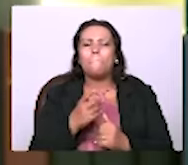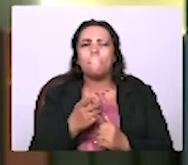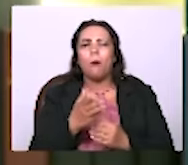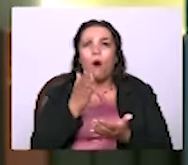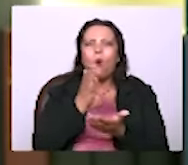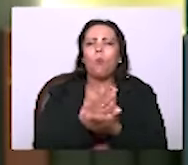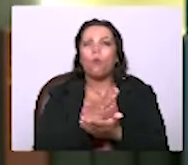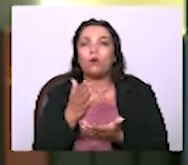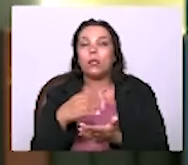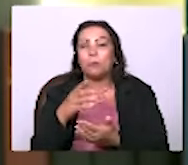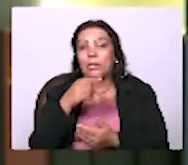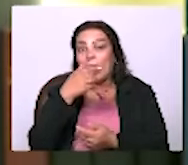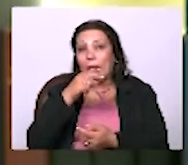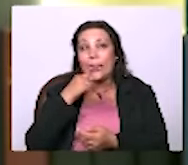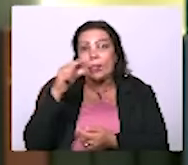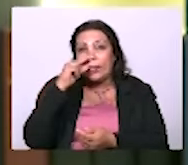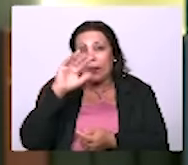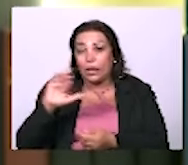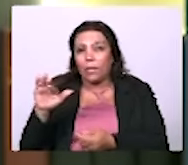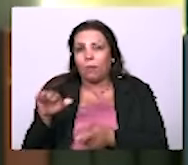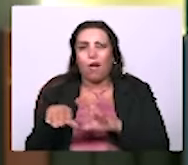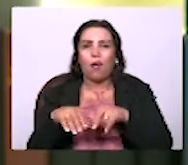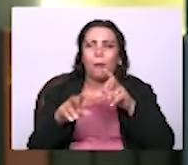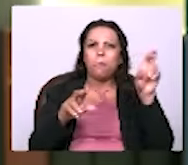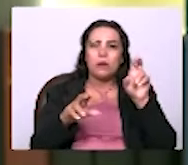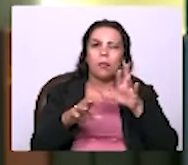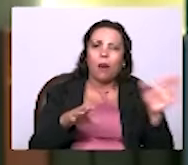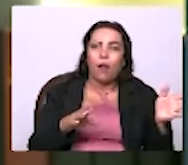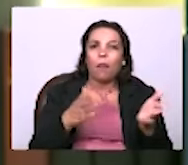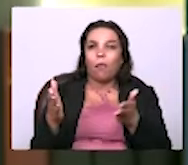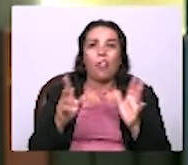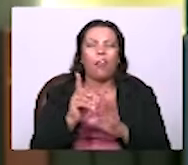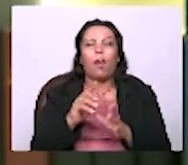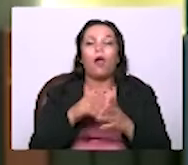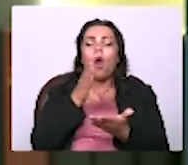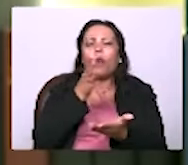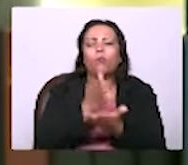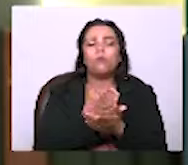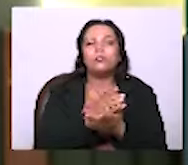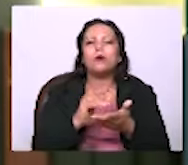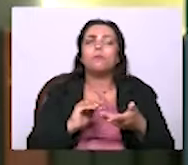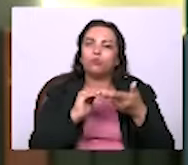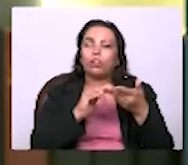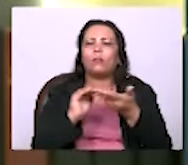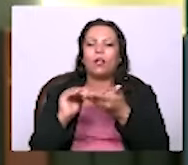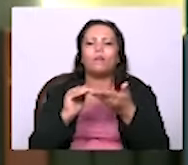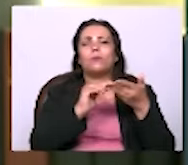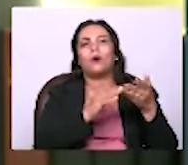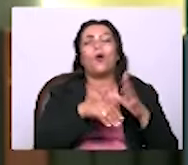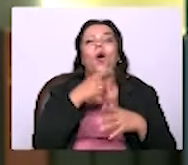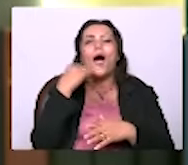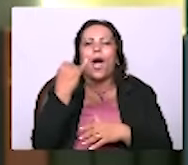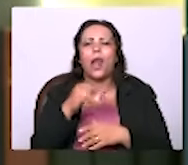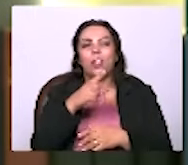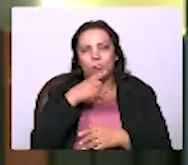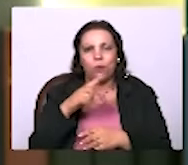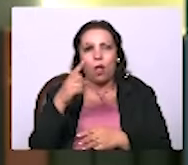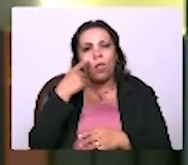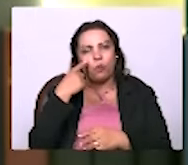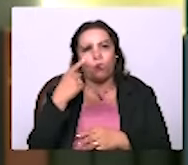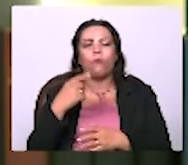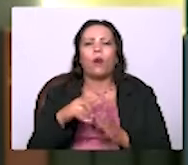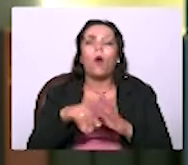بين الاستقطاب ما بين سمير جعجع من ناحيه او سليمان فرنجيه من ناحيه تانيه فقد يكون هو حل للموقف